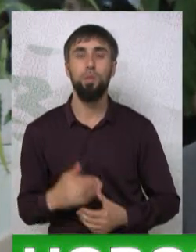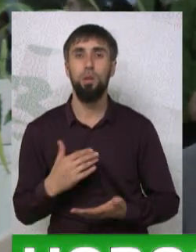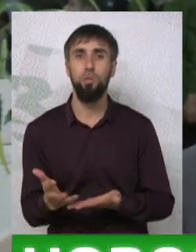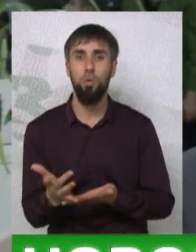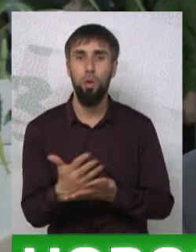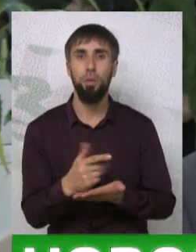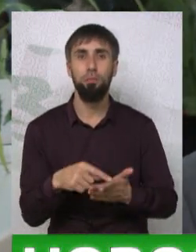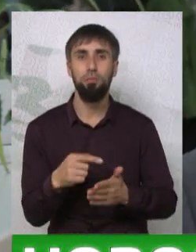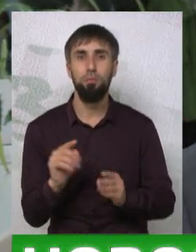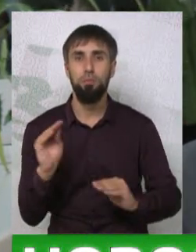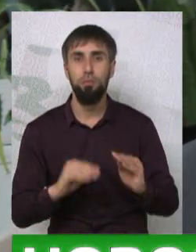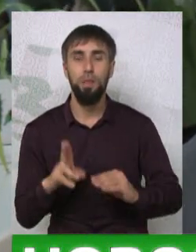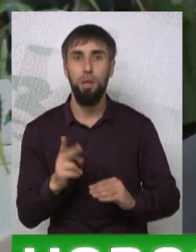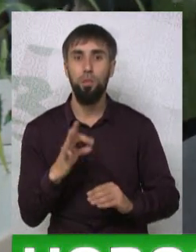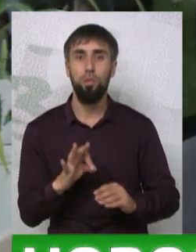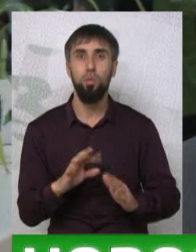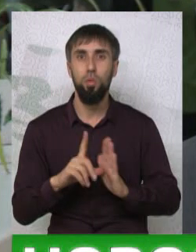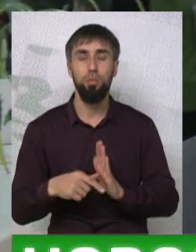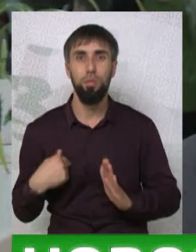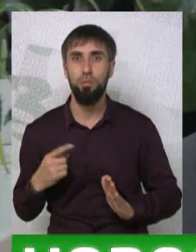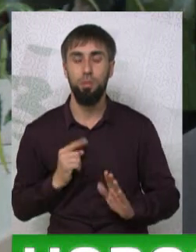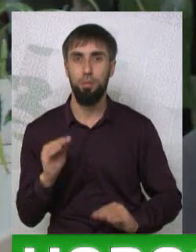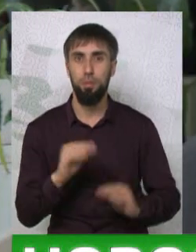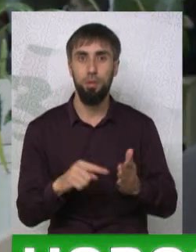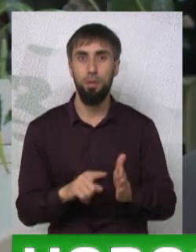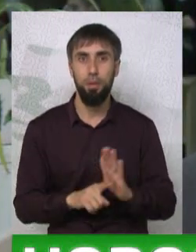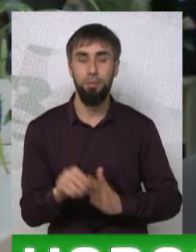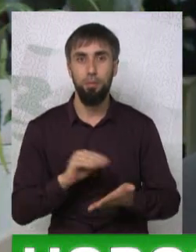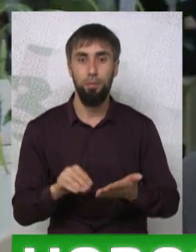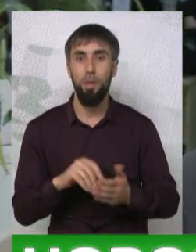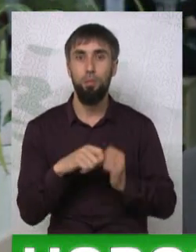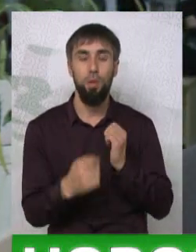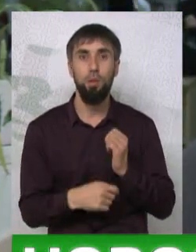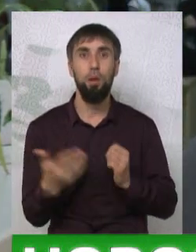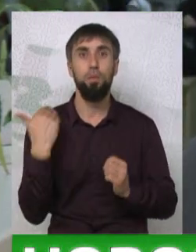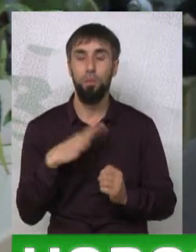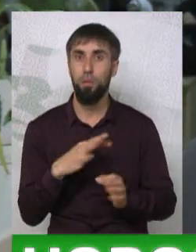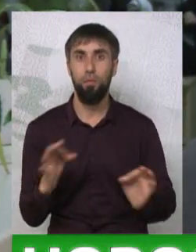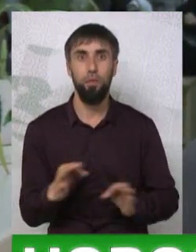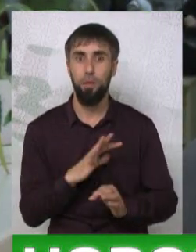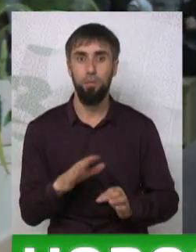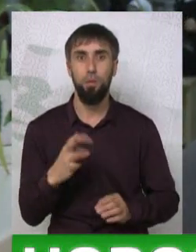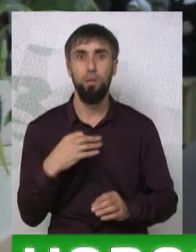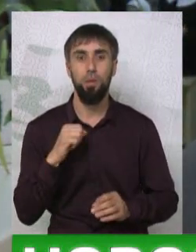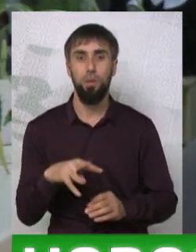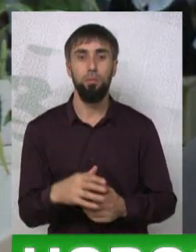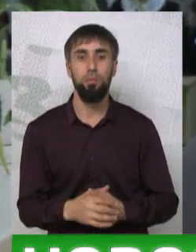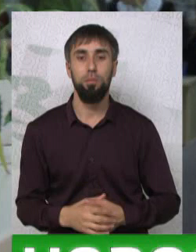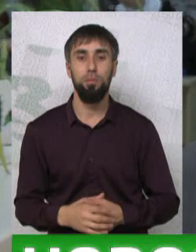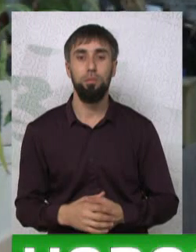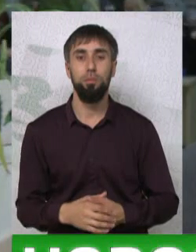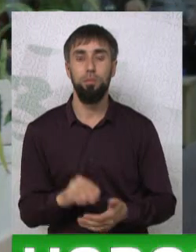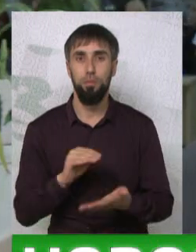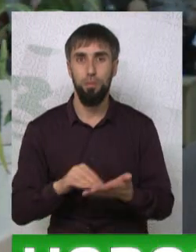собирался долго приступать к этой книге, потому что материала почти не было. Но я там в предисловии